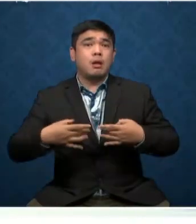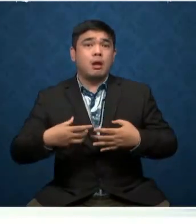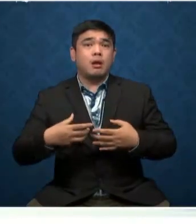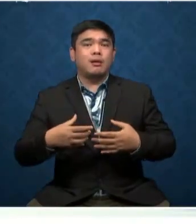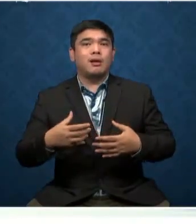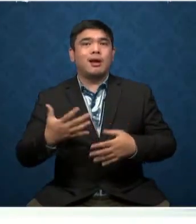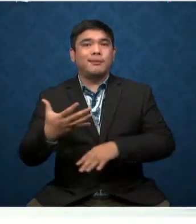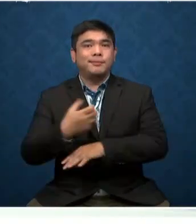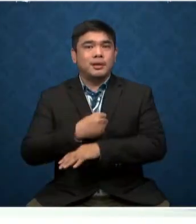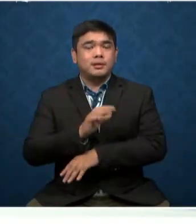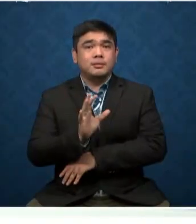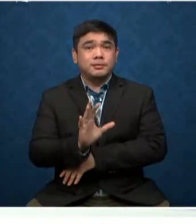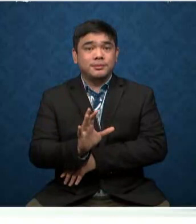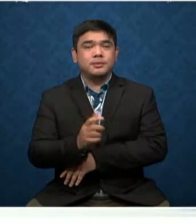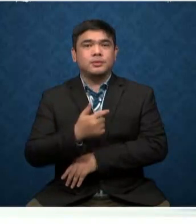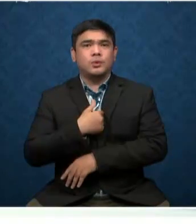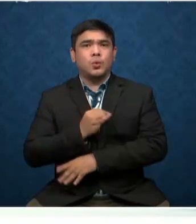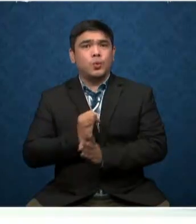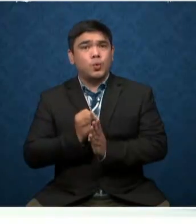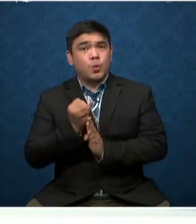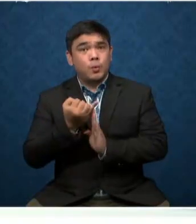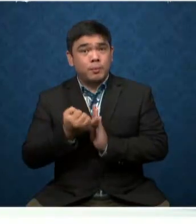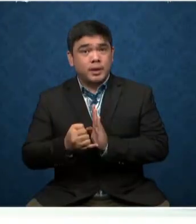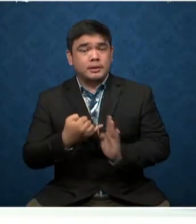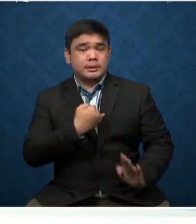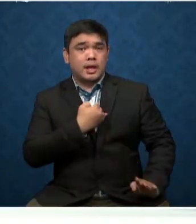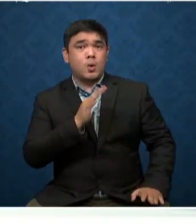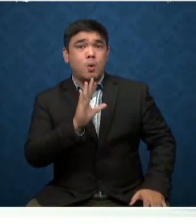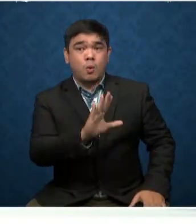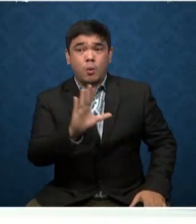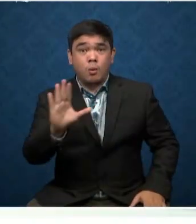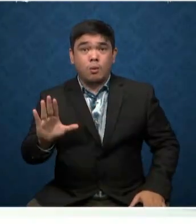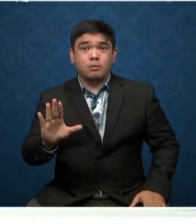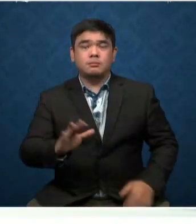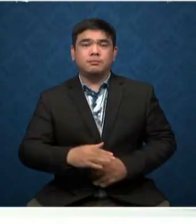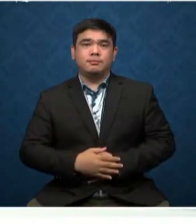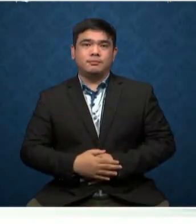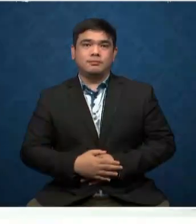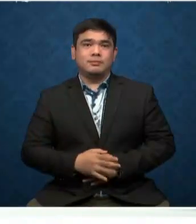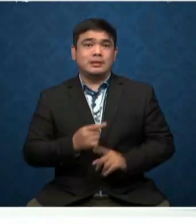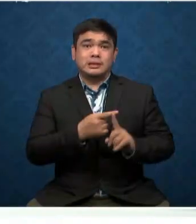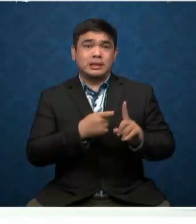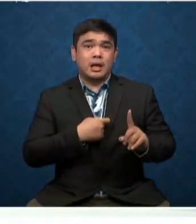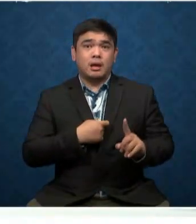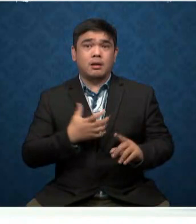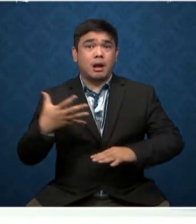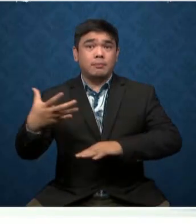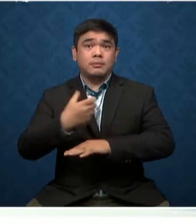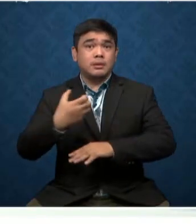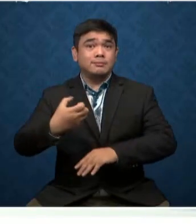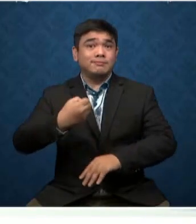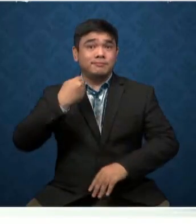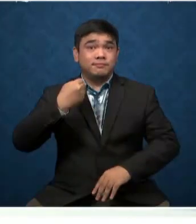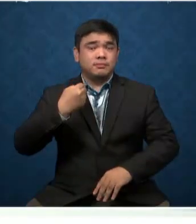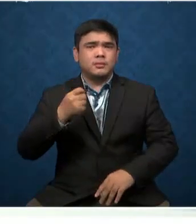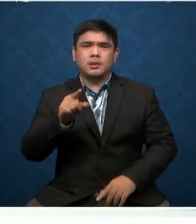การเมืองอันนี้ก็เป็นเรื่องของความถูกต้องถูกใจของแต่ละคนมีที่มาจากรัฐประหารนะครับ